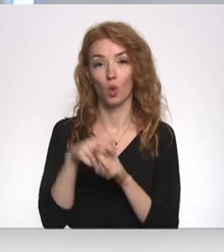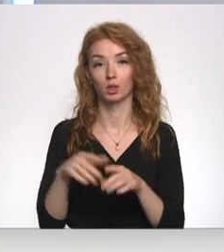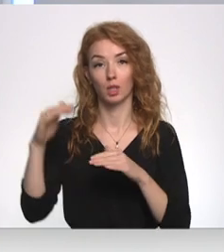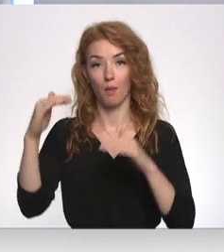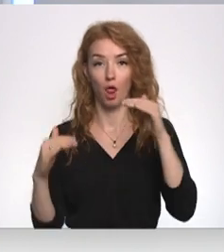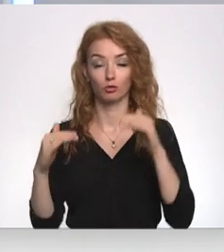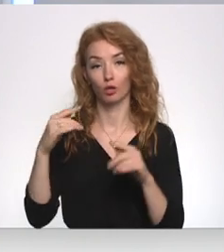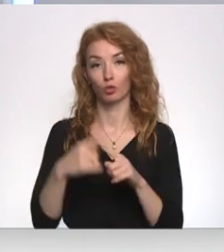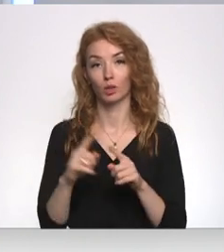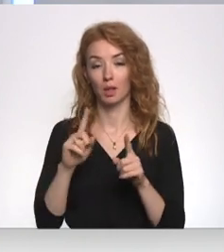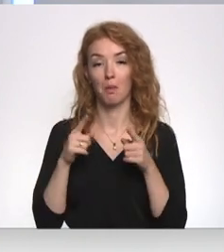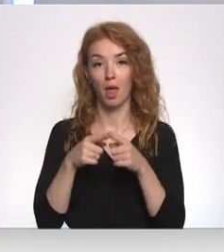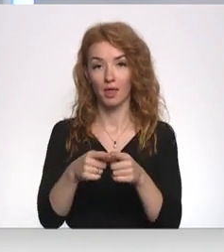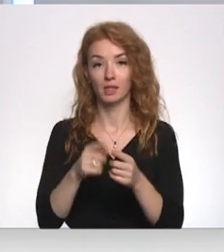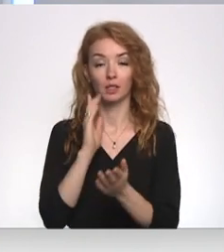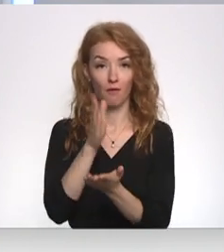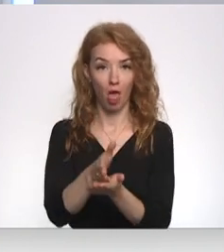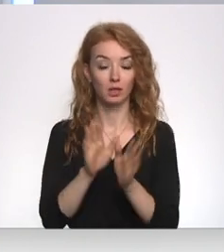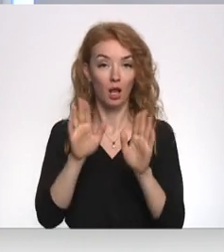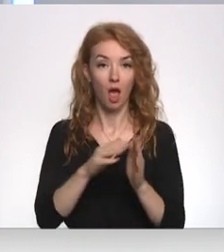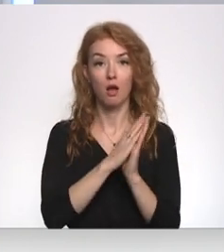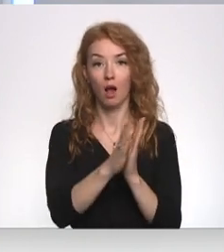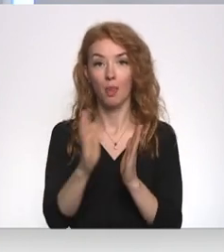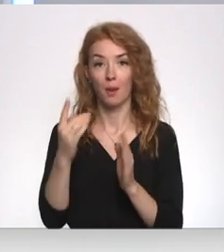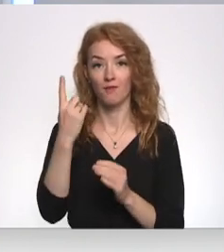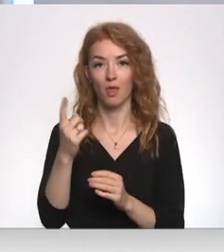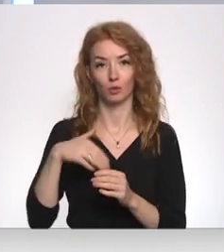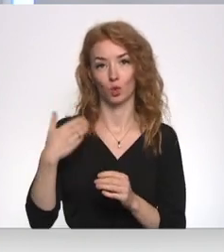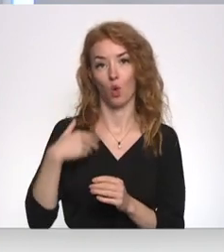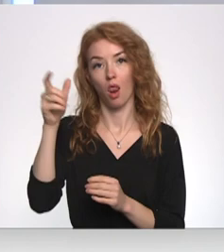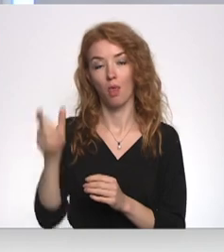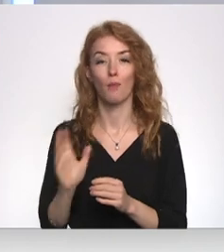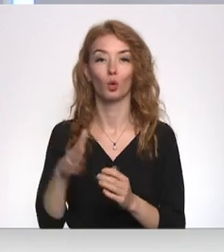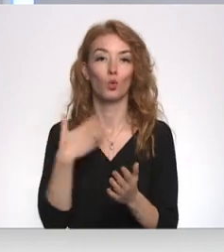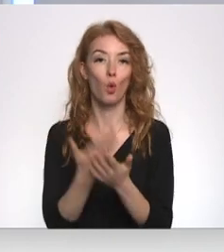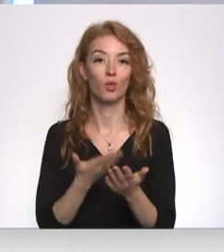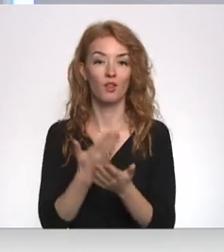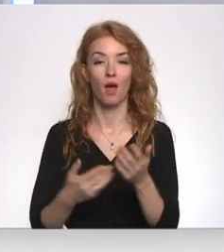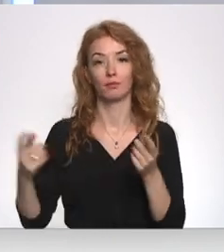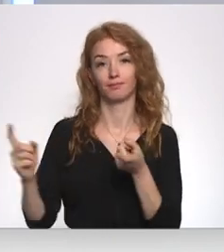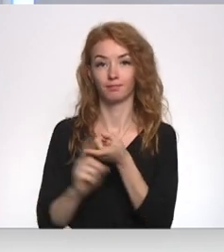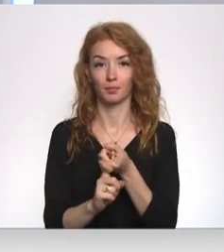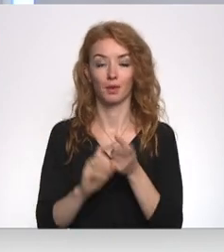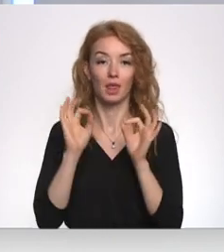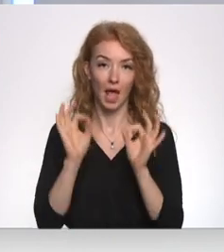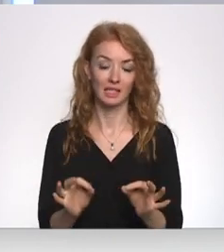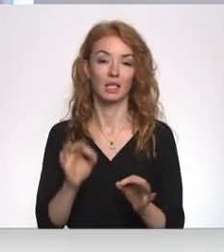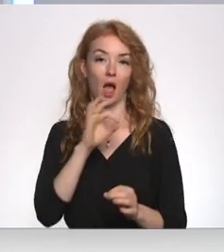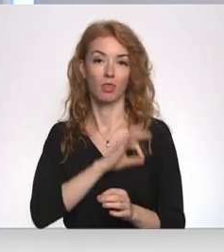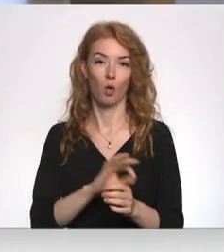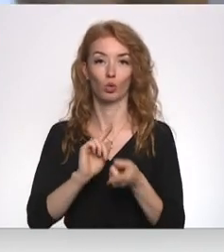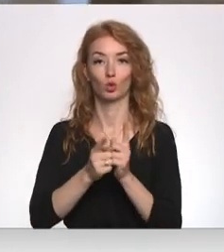gan ir mērķtiecīgi vērsts uz to, lai katram vienam skolēnam būtu motivēts labi atalgots, taisnīgi